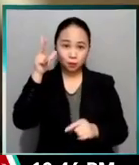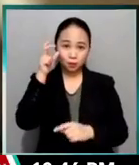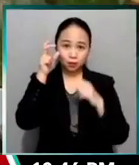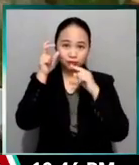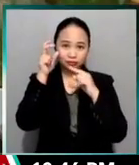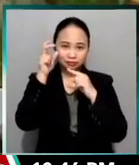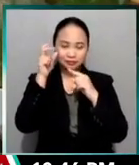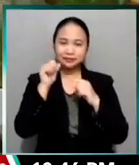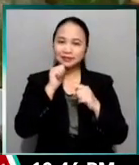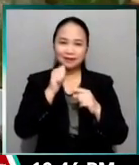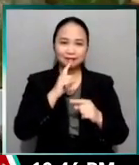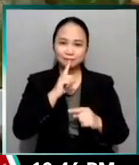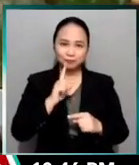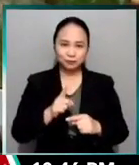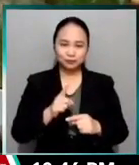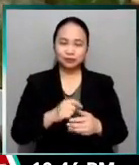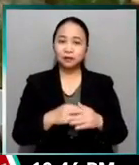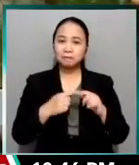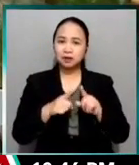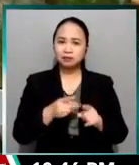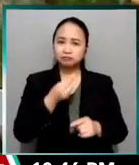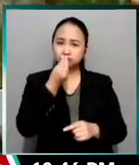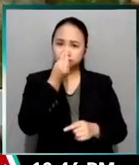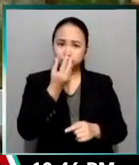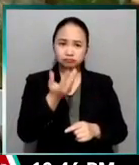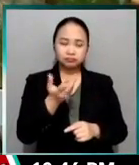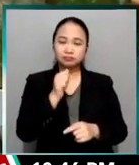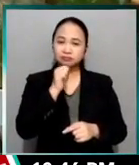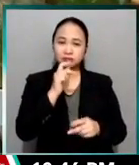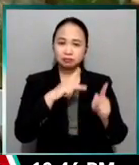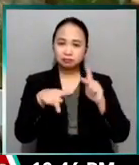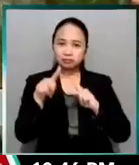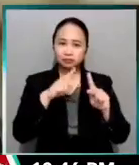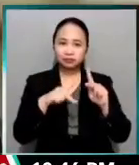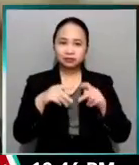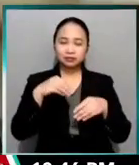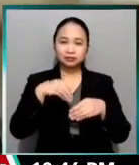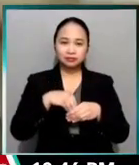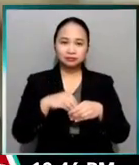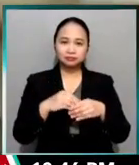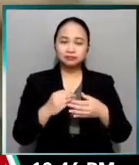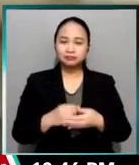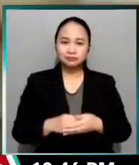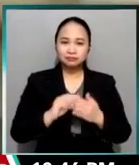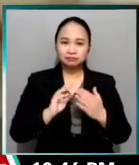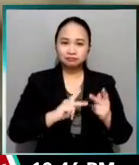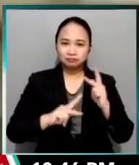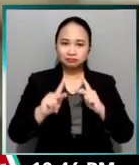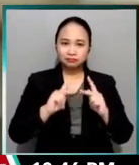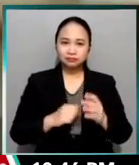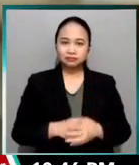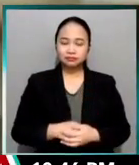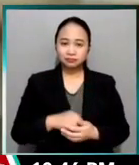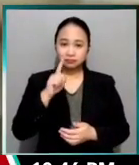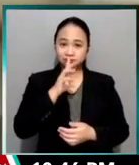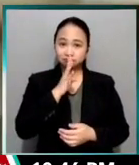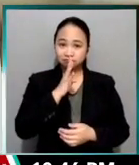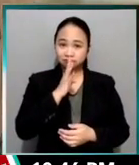Hindi rin daw siya nagsalita sa publiko o sa place of worship tungkol dito. There were no authorized